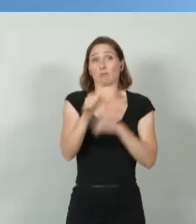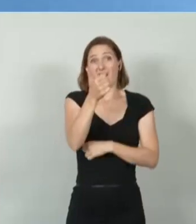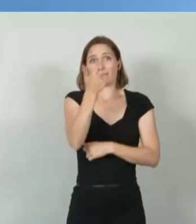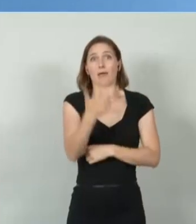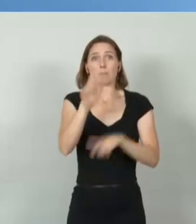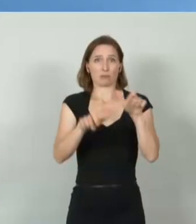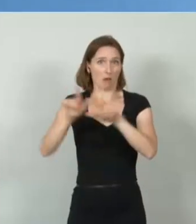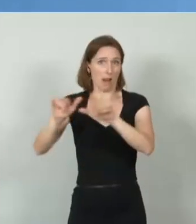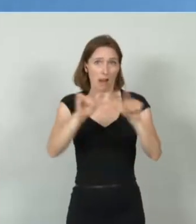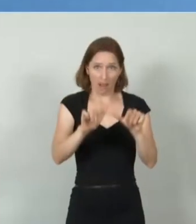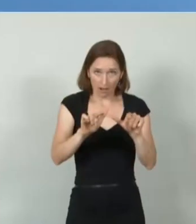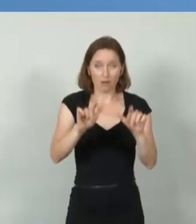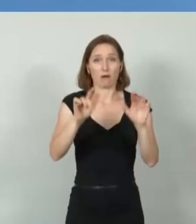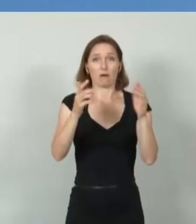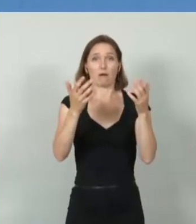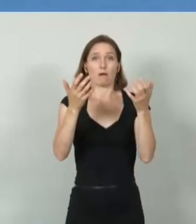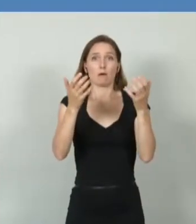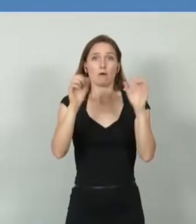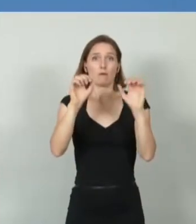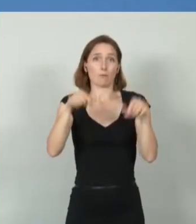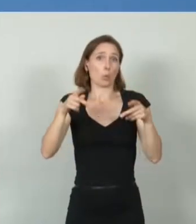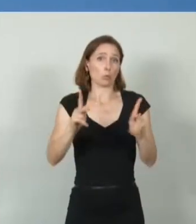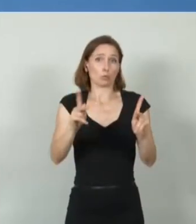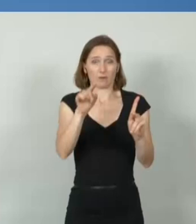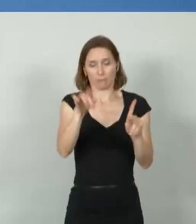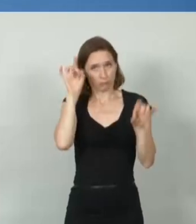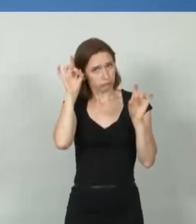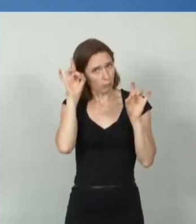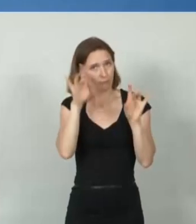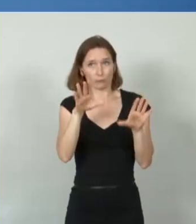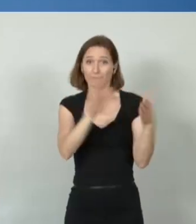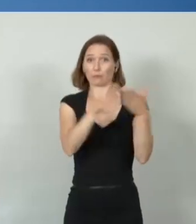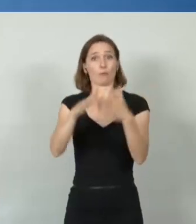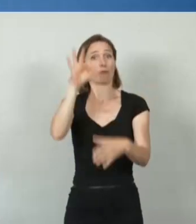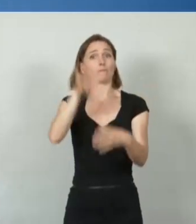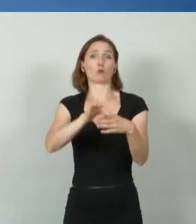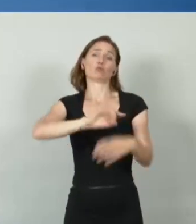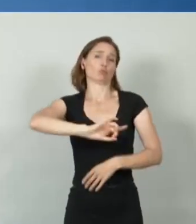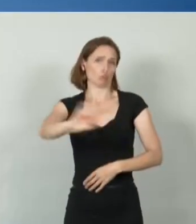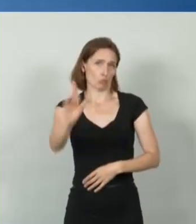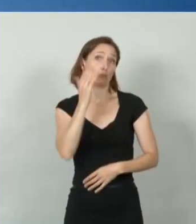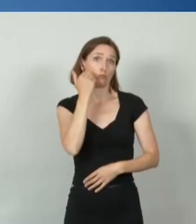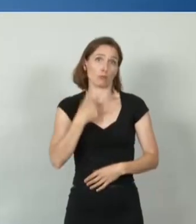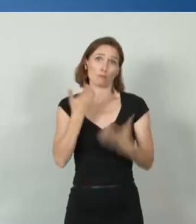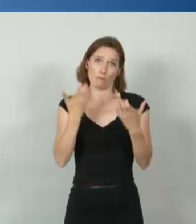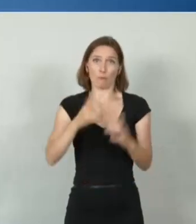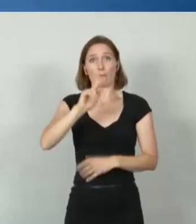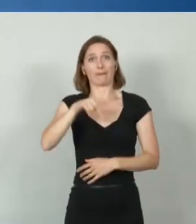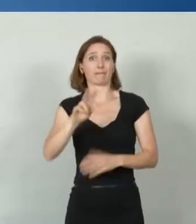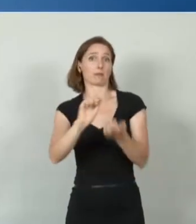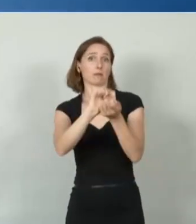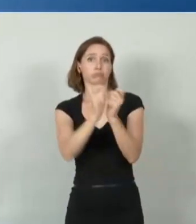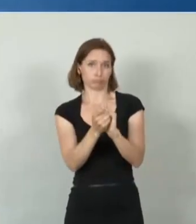pour pouvoir le mettre au scrutin et vous n'avez pas fait la demande de vote et donc vous comprendrez donc nous souhaitons que le PV soit mandé de la sorte